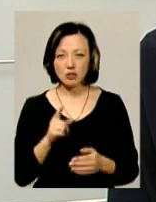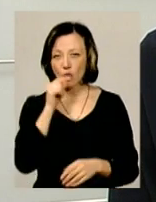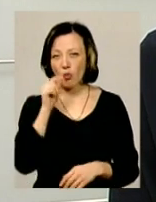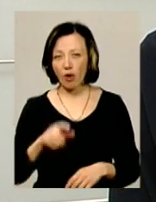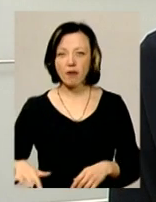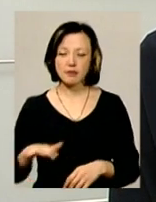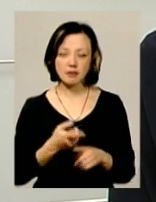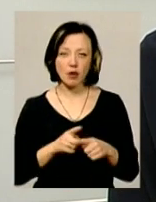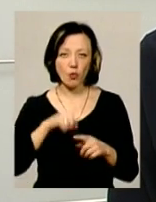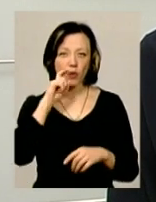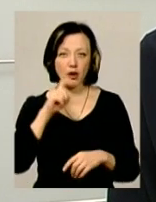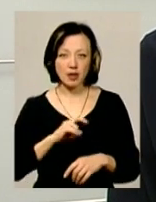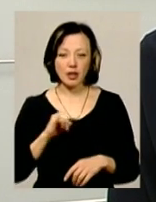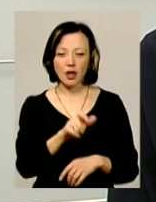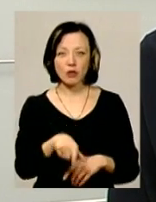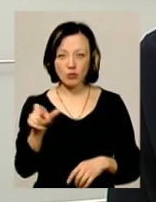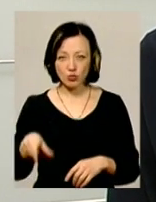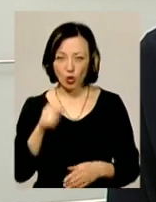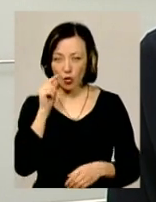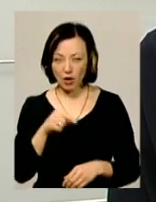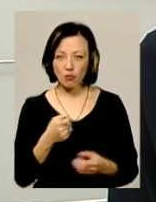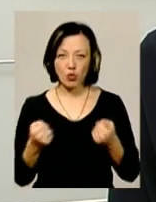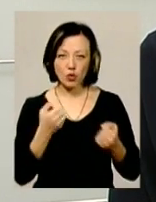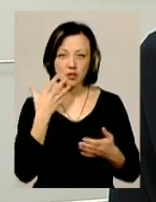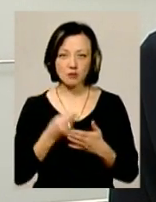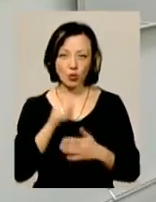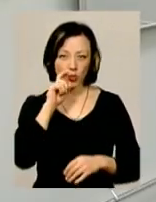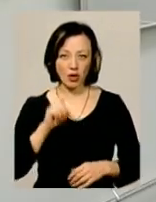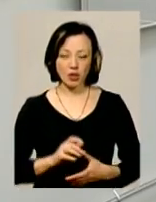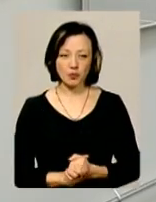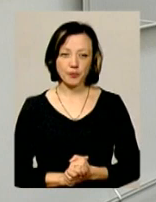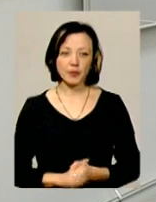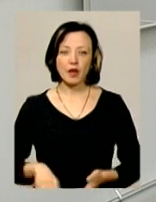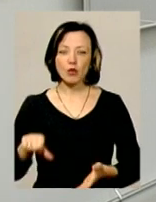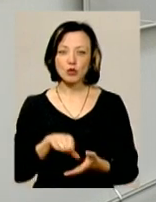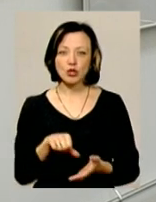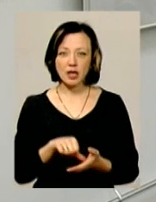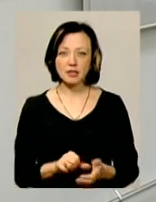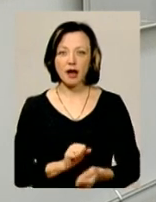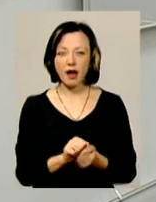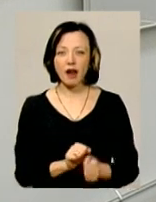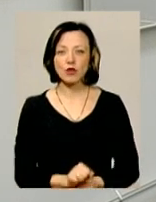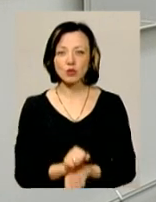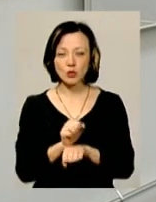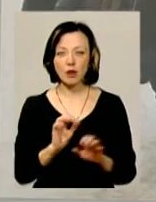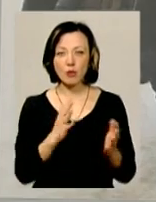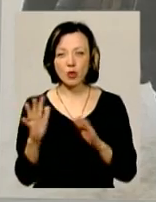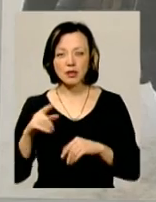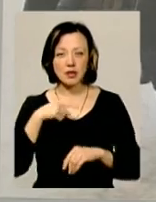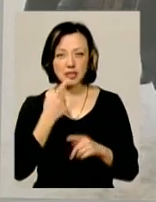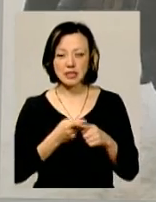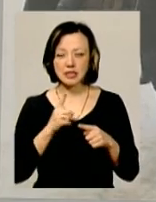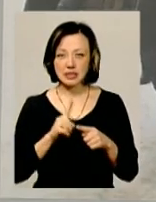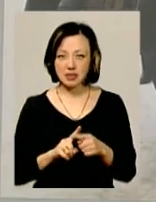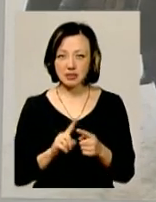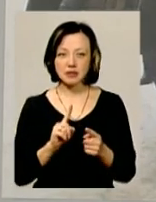Луганськ – це Україна, і луганчани боролися за свою Україну. Учасник революційних подій Костянтин Прилепський зауважив, ці